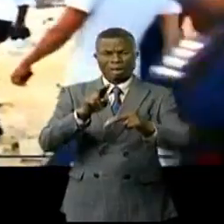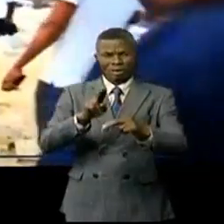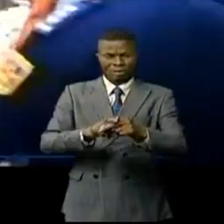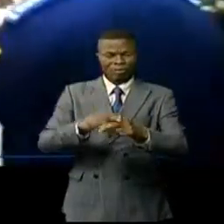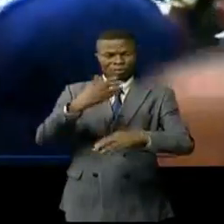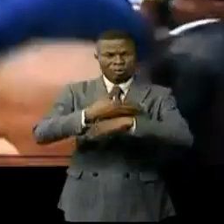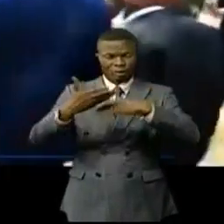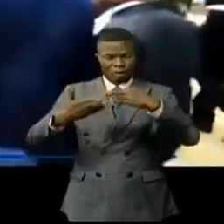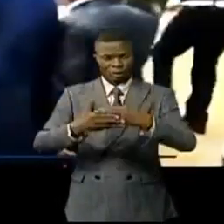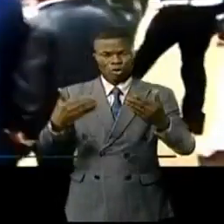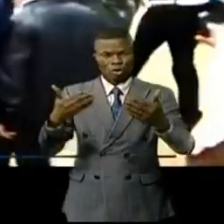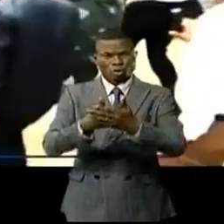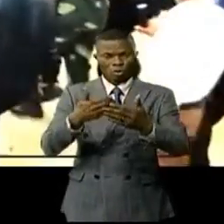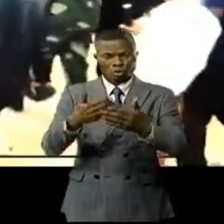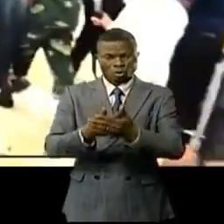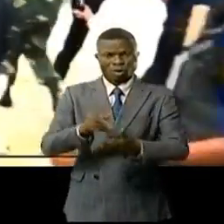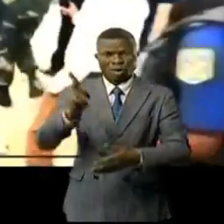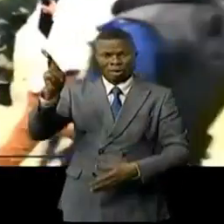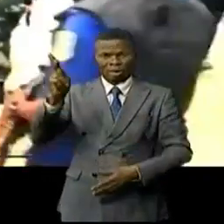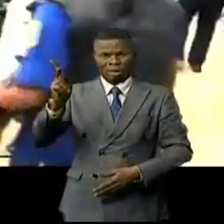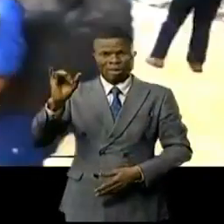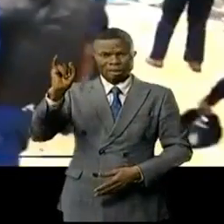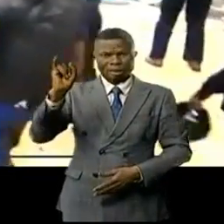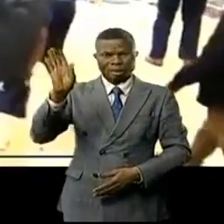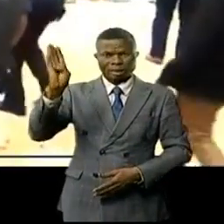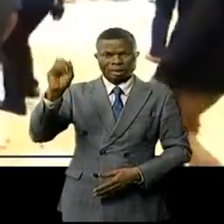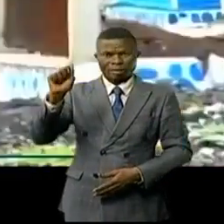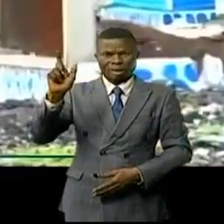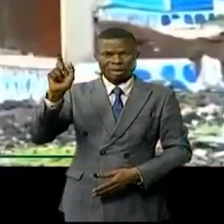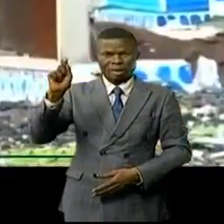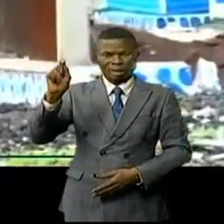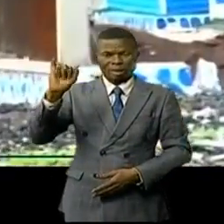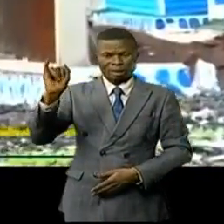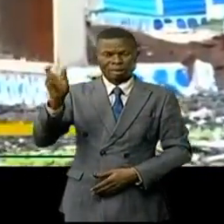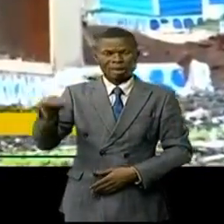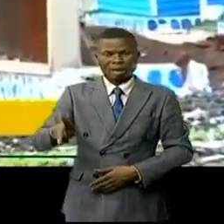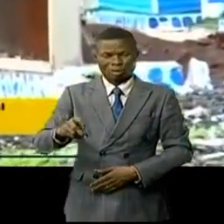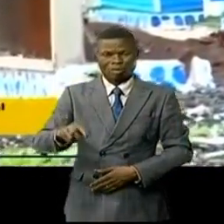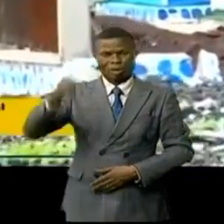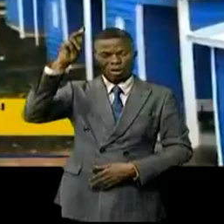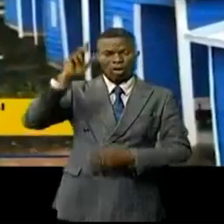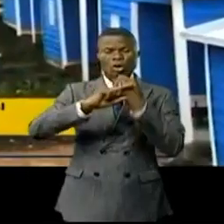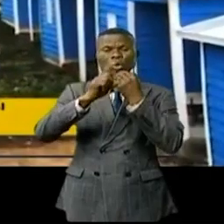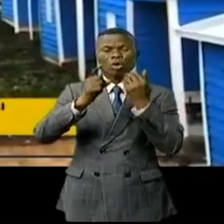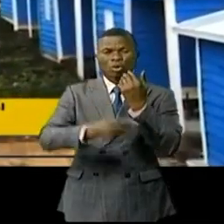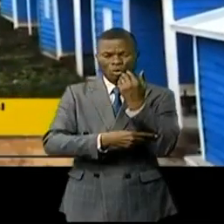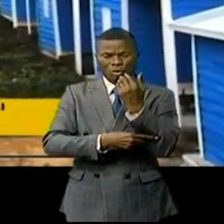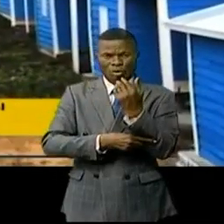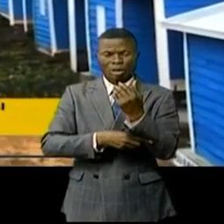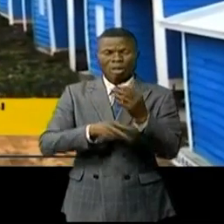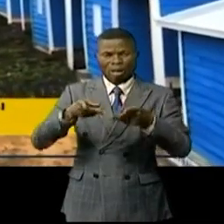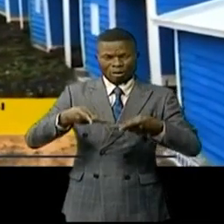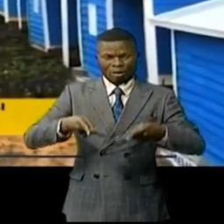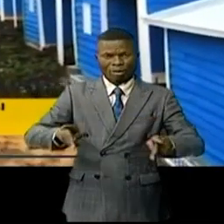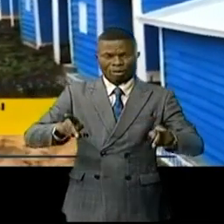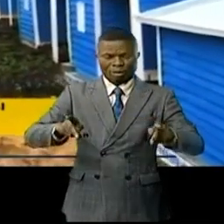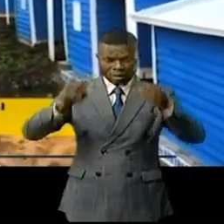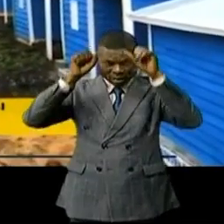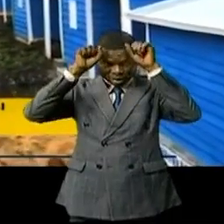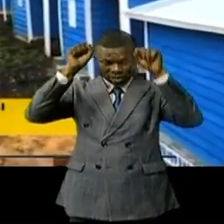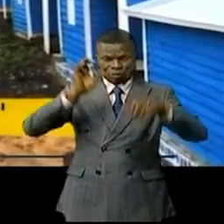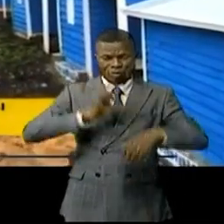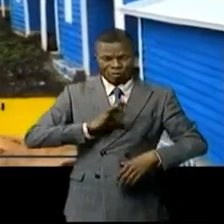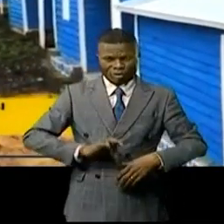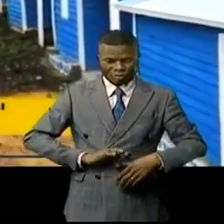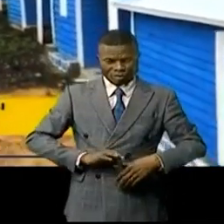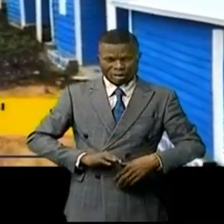en construction à Kibati dans le territoire de Nyiragongo dans la province du Nord Kivu sous le haut patronage du président de la